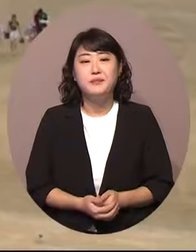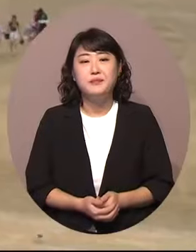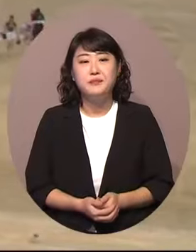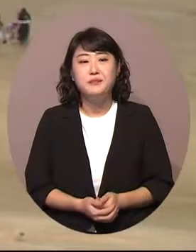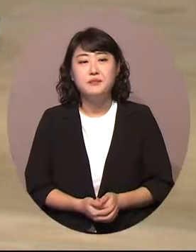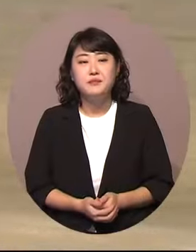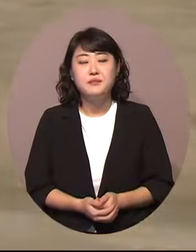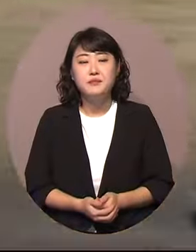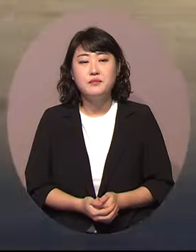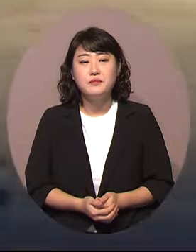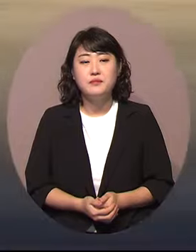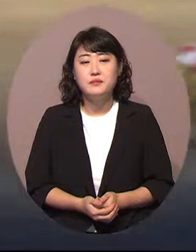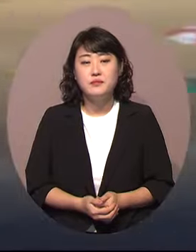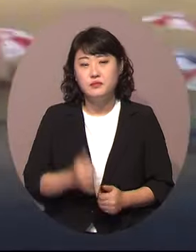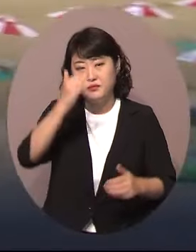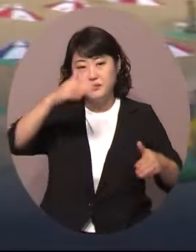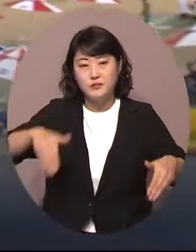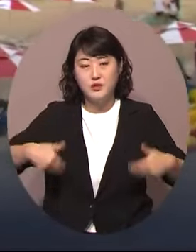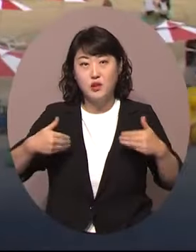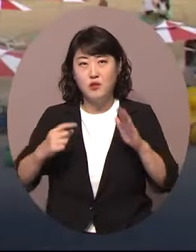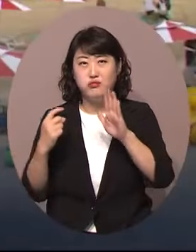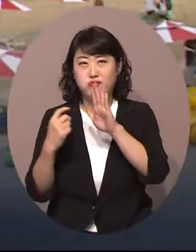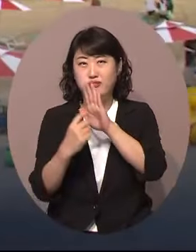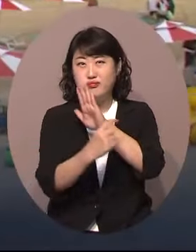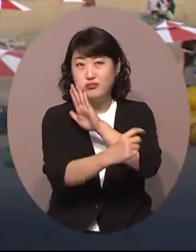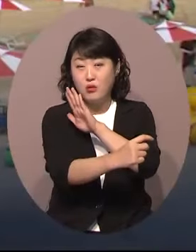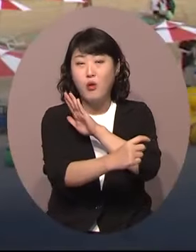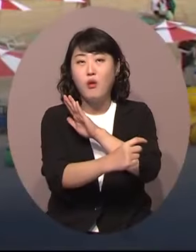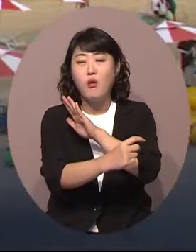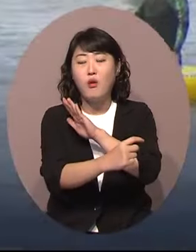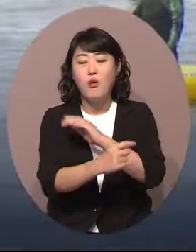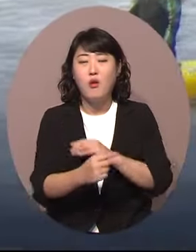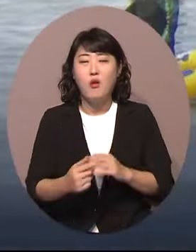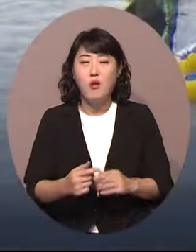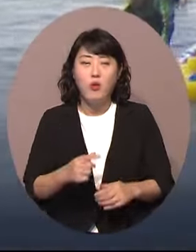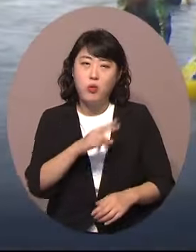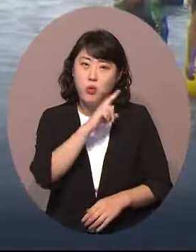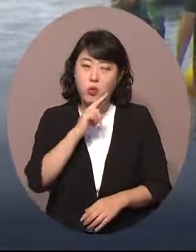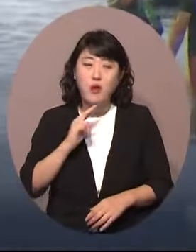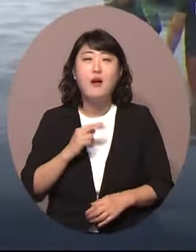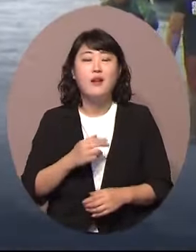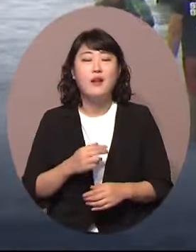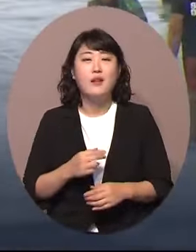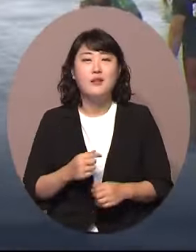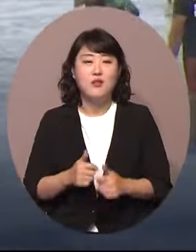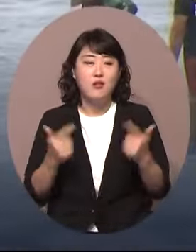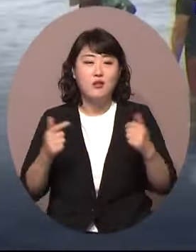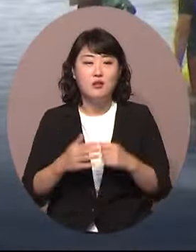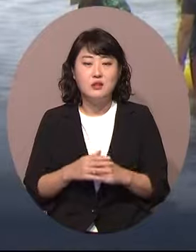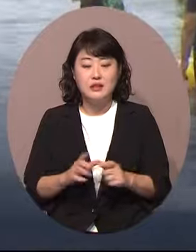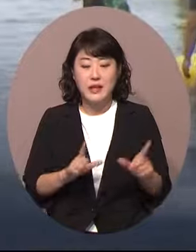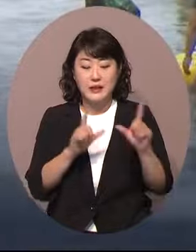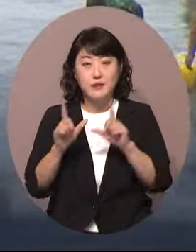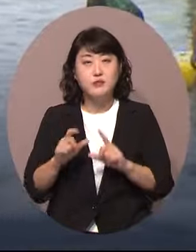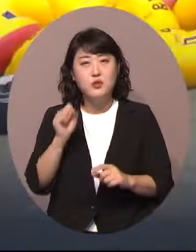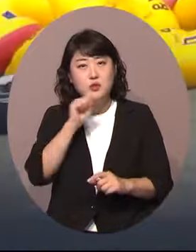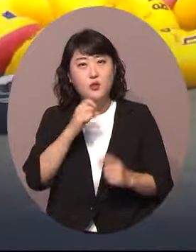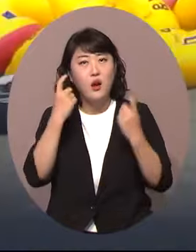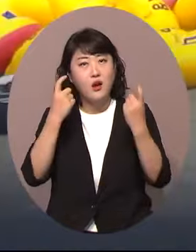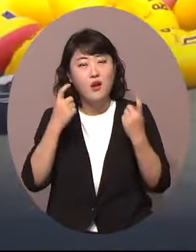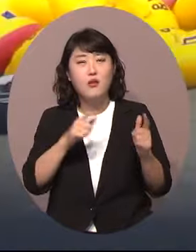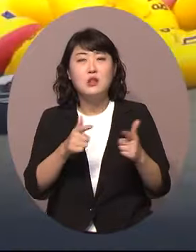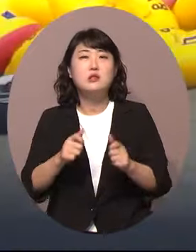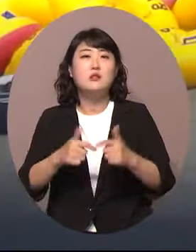충청 내륙 도시민들의 접근성이 크게 향상되어 생활인구 증가는 물론 경제